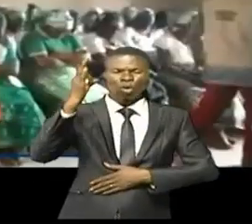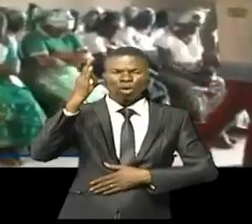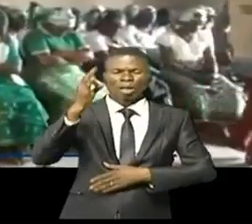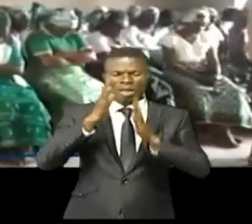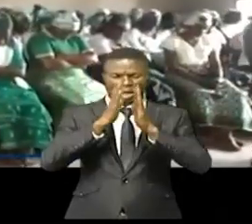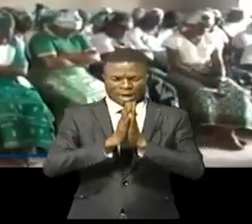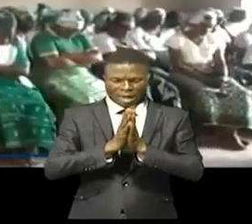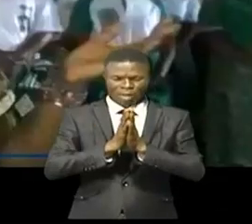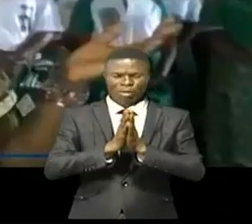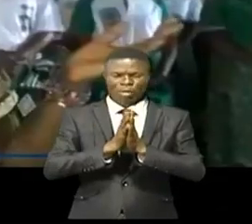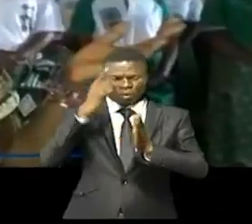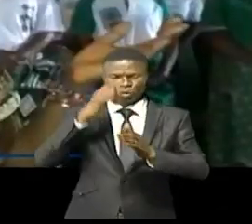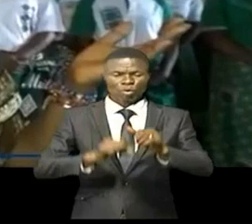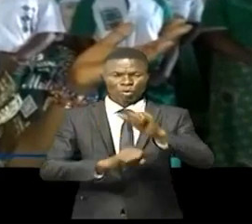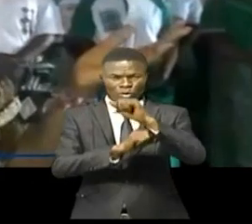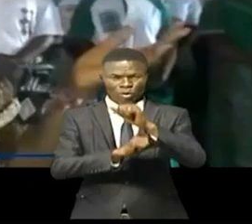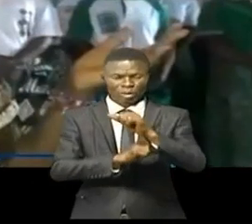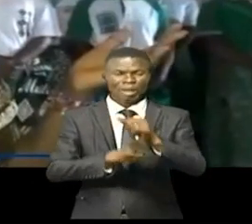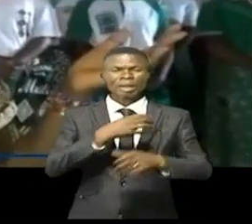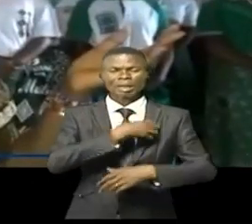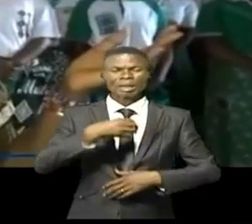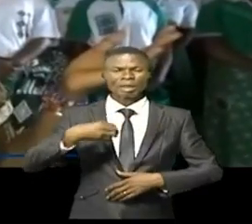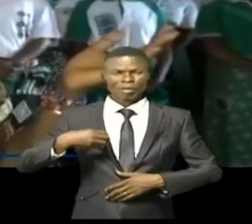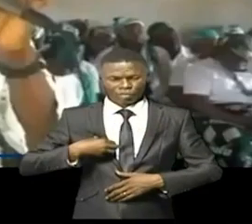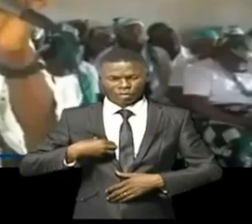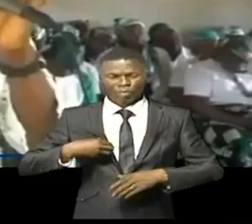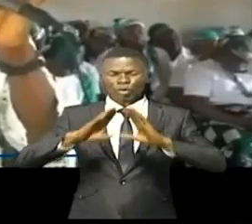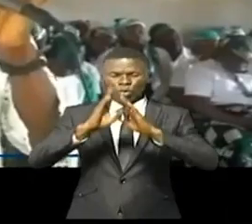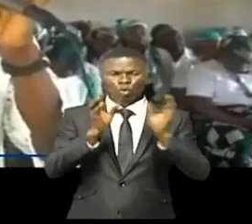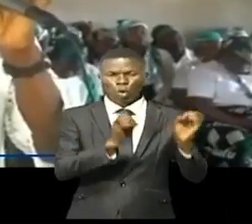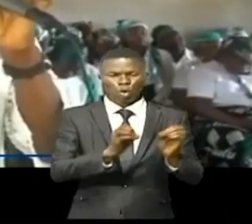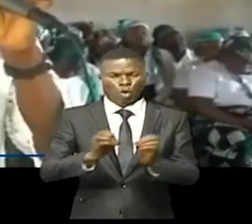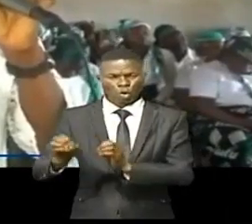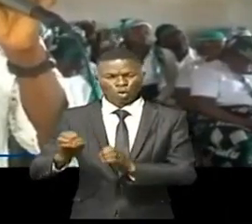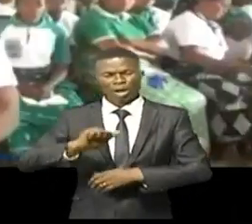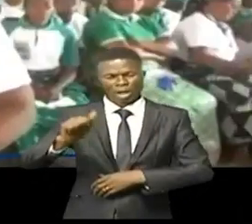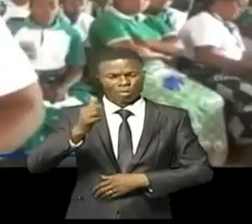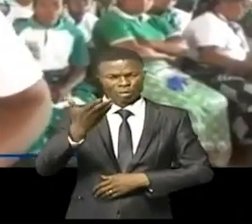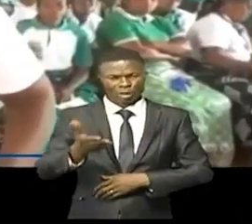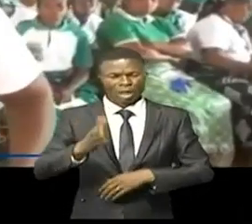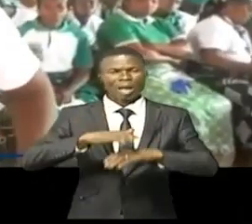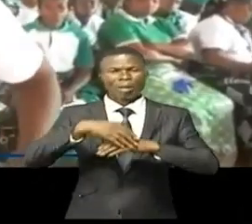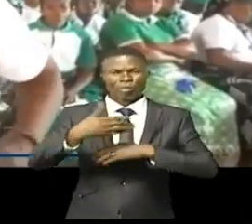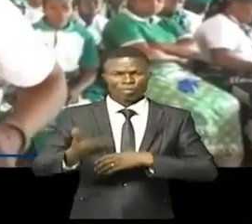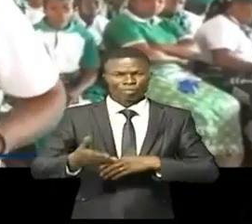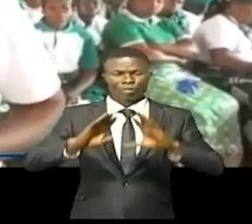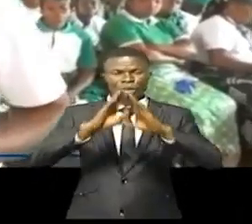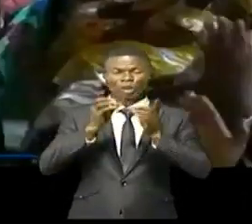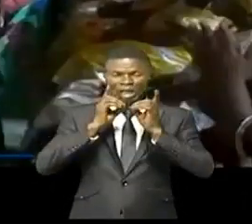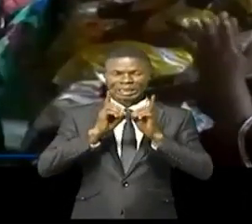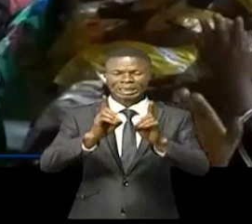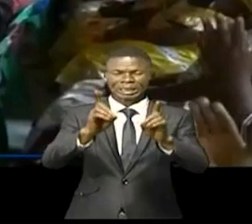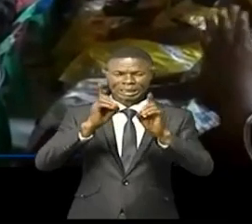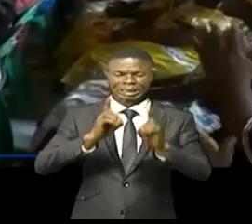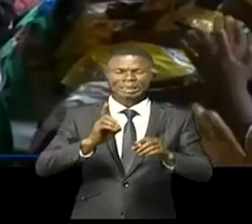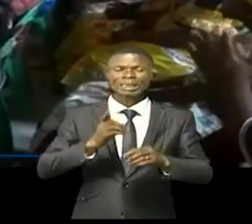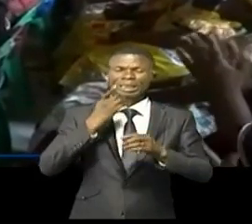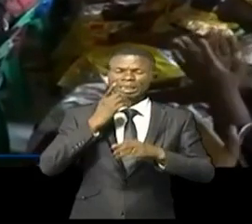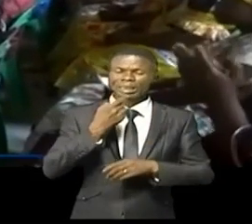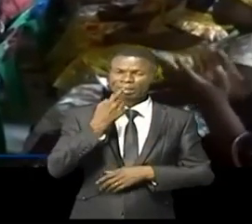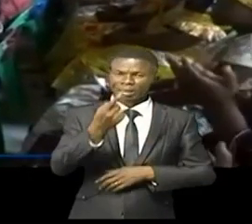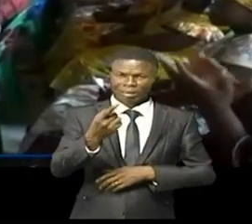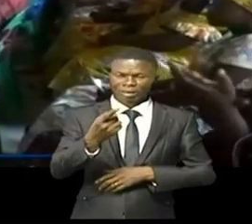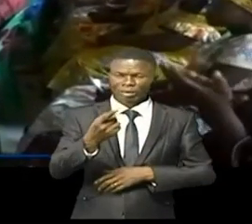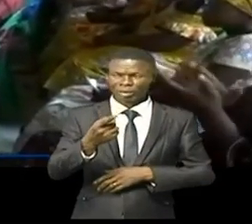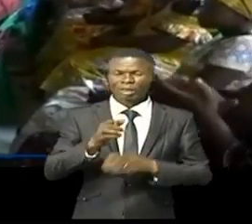prières d'intercession, ce sont des femmes qui ont tout assuré admirablement. Ensuite, tous les discours prononcés à cette occasion